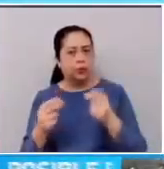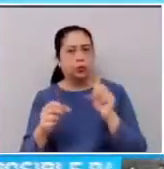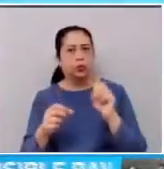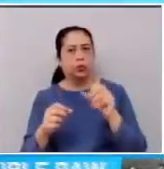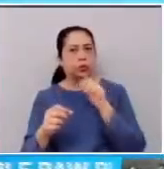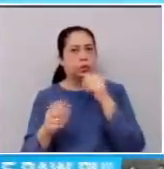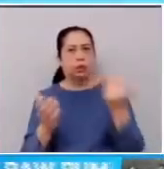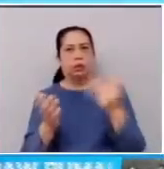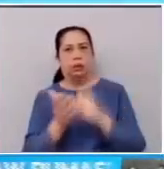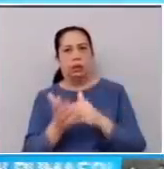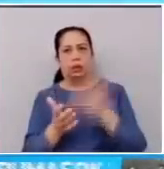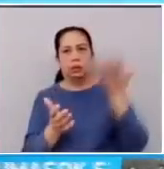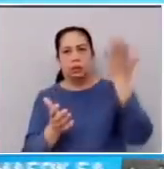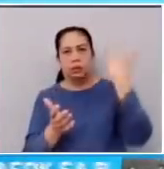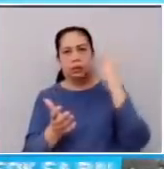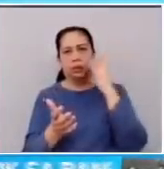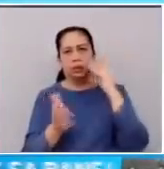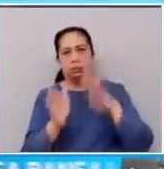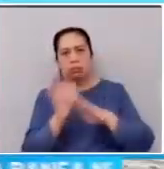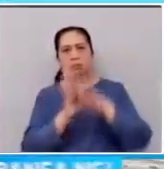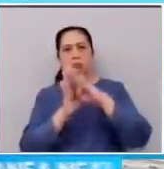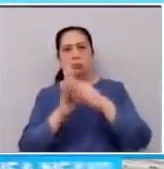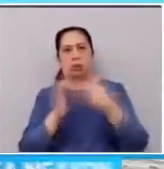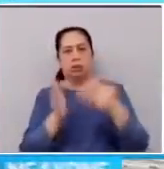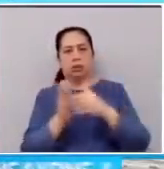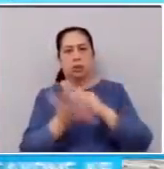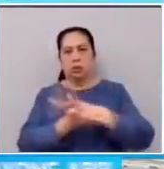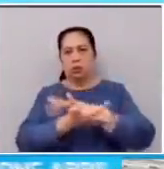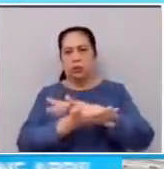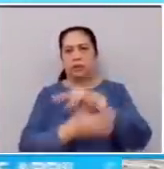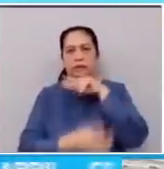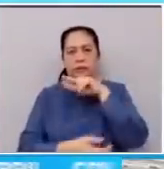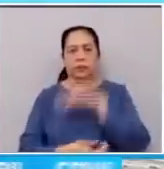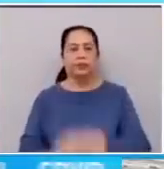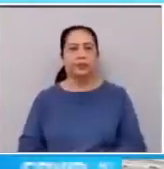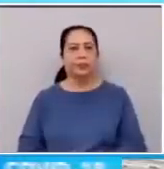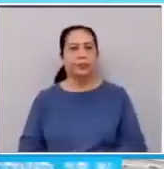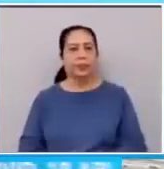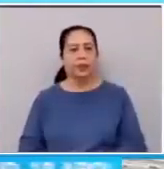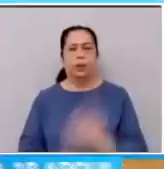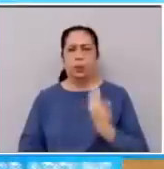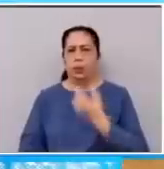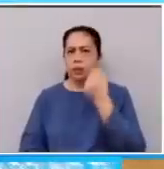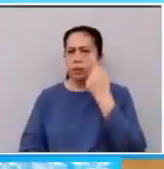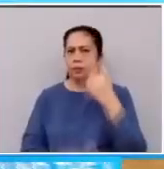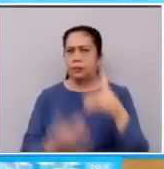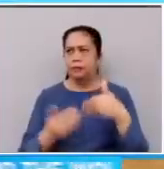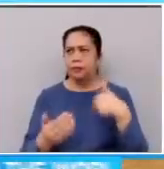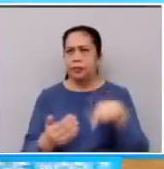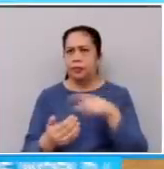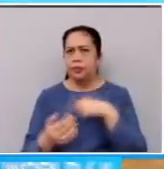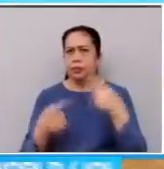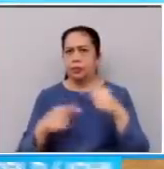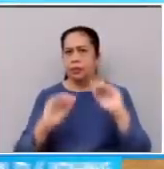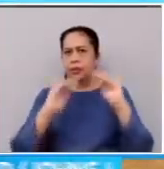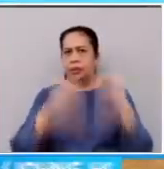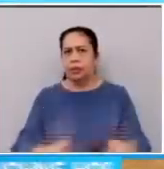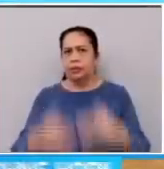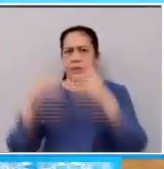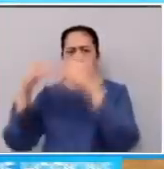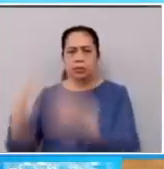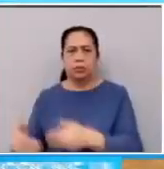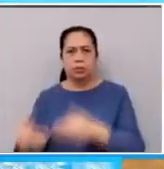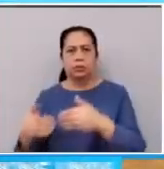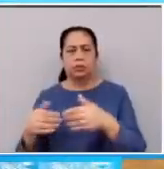ang pag-surge ulit ng COVID virus dito. Mm-hmm. We understand po, bago magkaroon ng mga lockdowns, bago magluwag yung